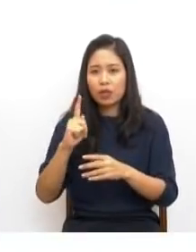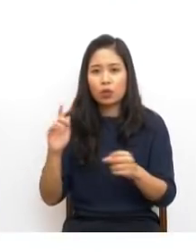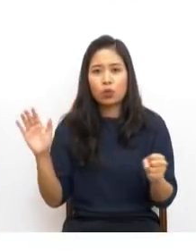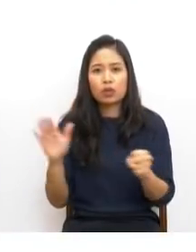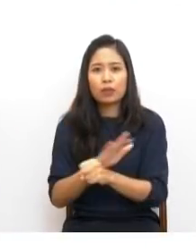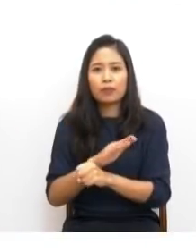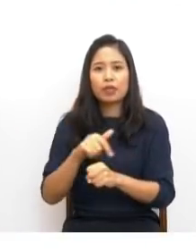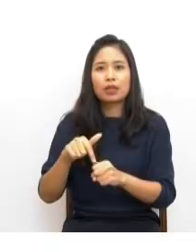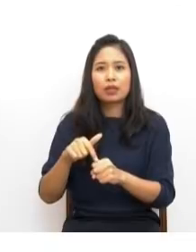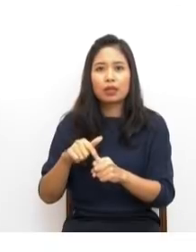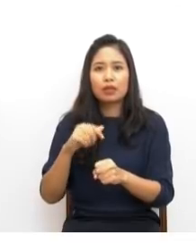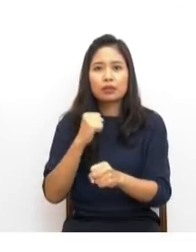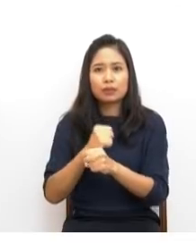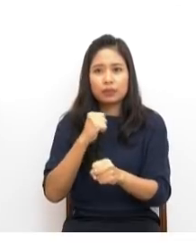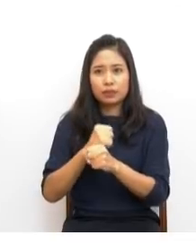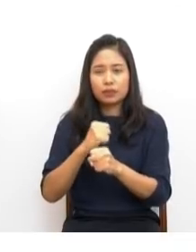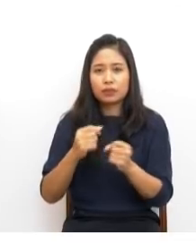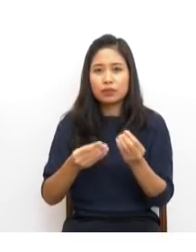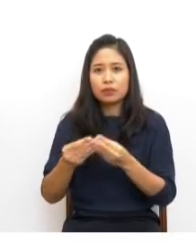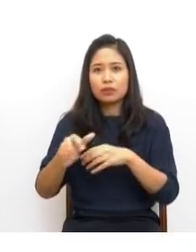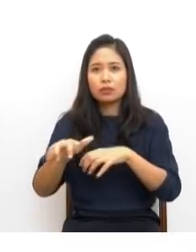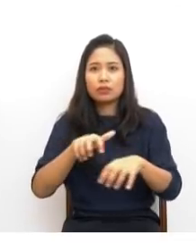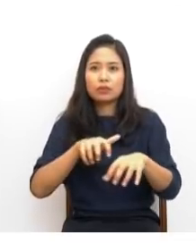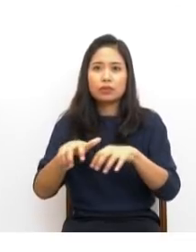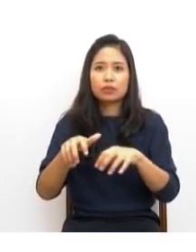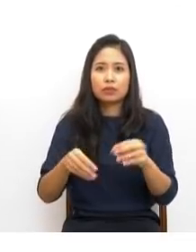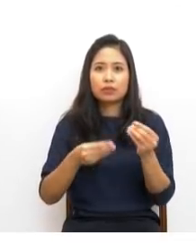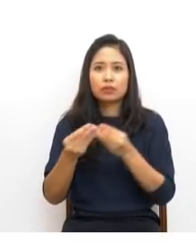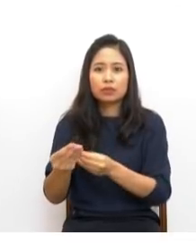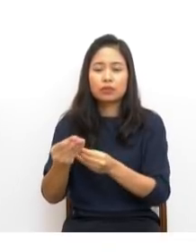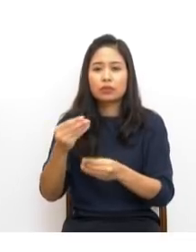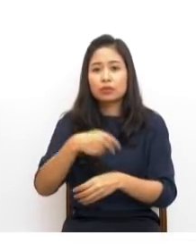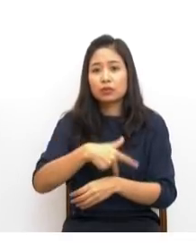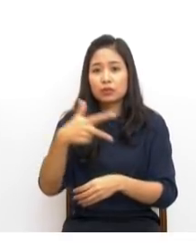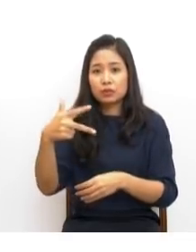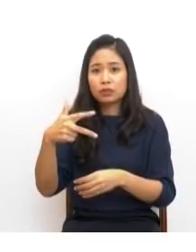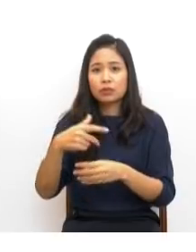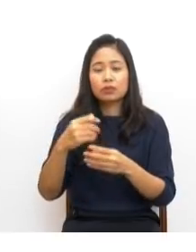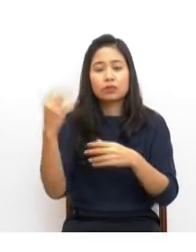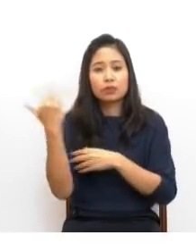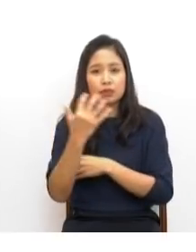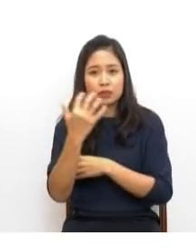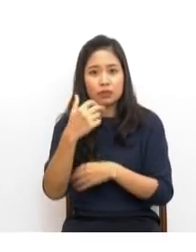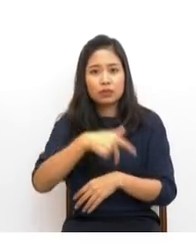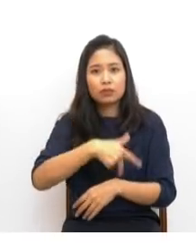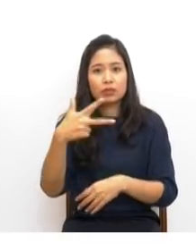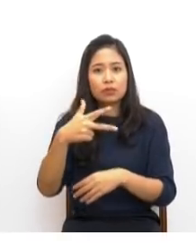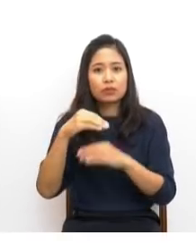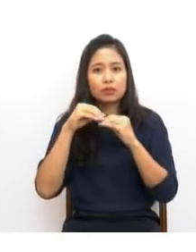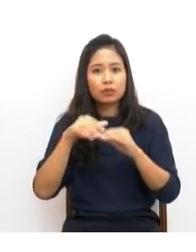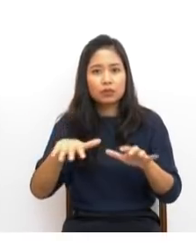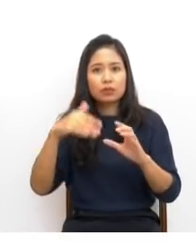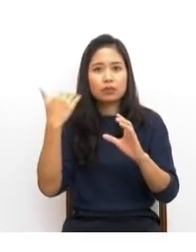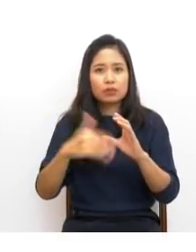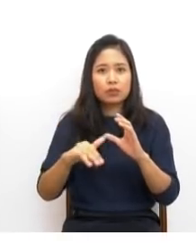มีทั้งเว็บไซต์ที่คุณครูเขาจะสามารถเข้าไปดูย้อนหลังได้รวมถึงทำแบบสอบถามส่งการบ้านอะไรในเว็บไซต์ได้อย่างที่สองก็